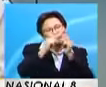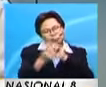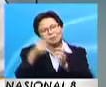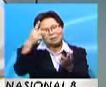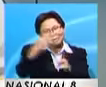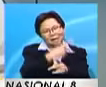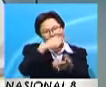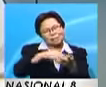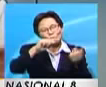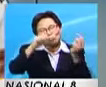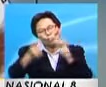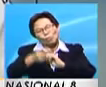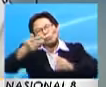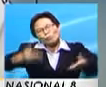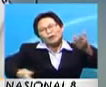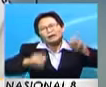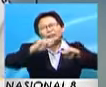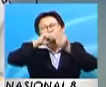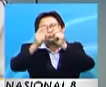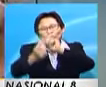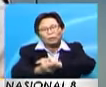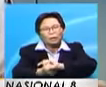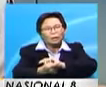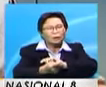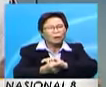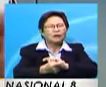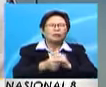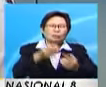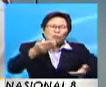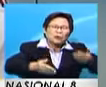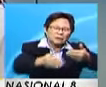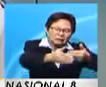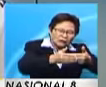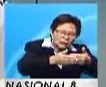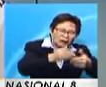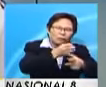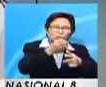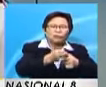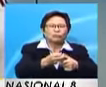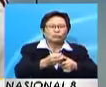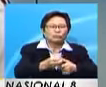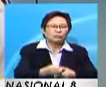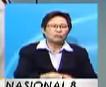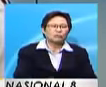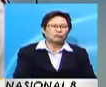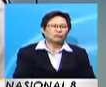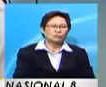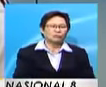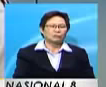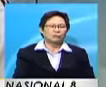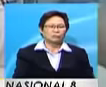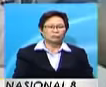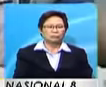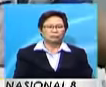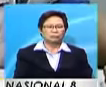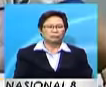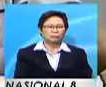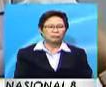mungkin bentuk konyol mungkin lebih dekat daripada ponsel sebelum di